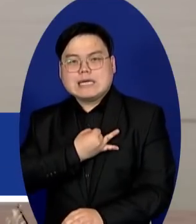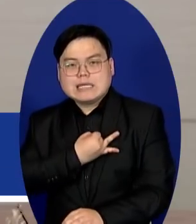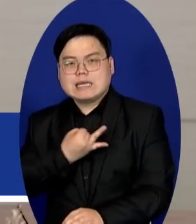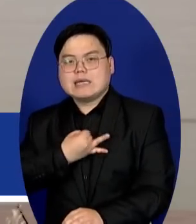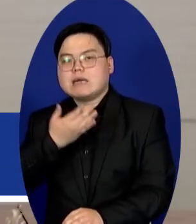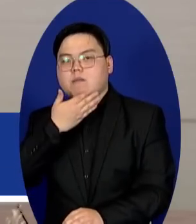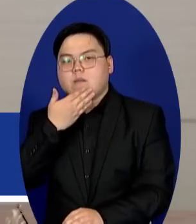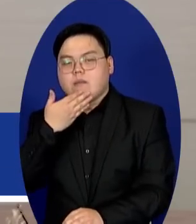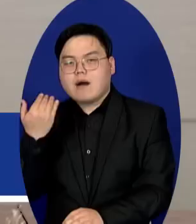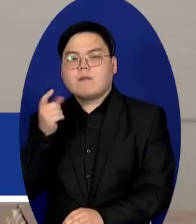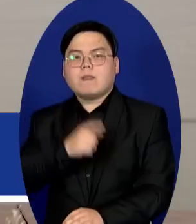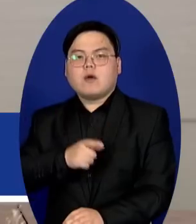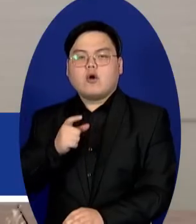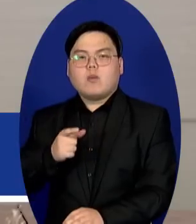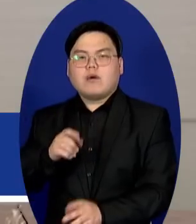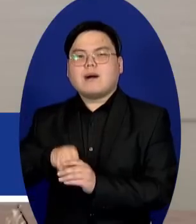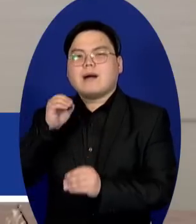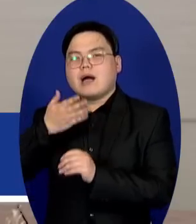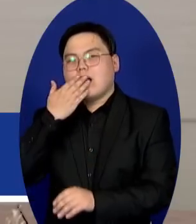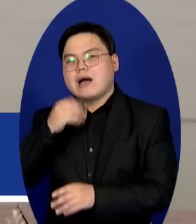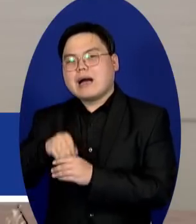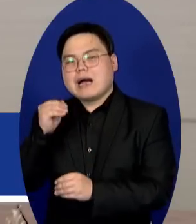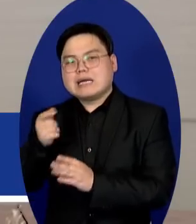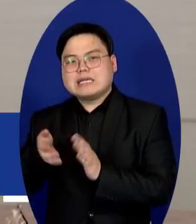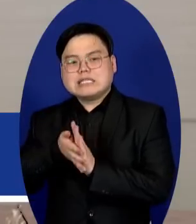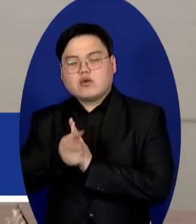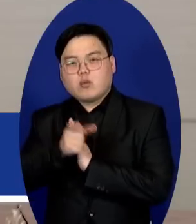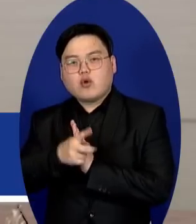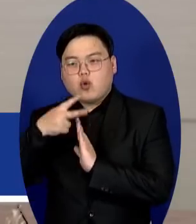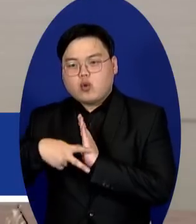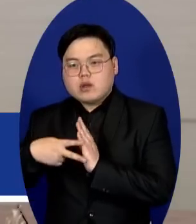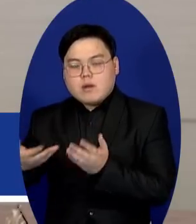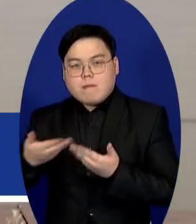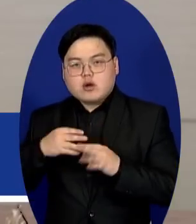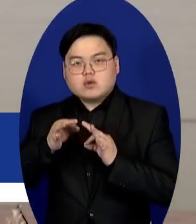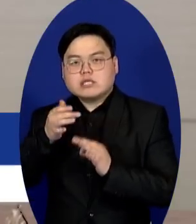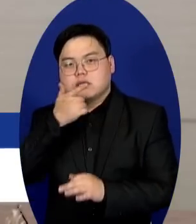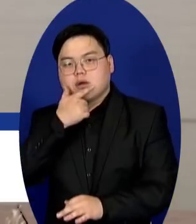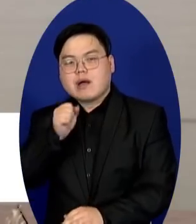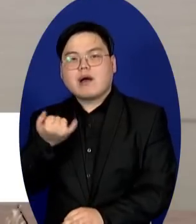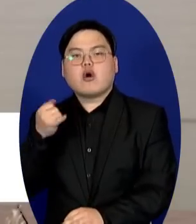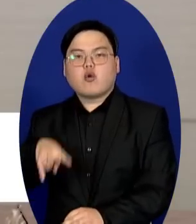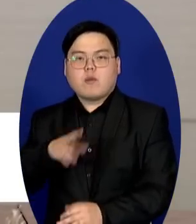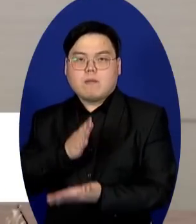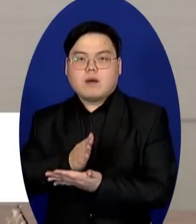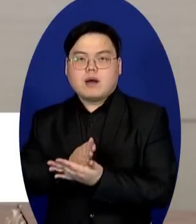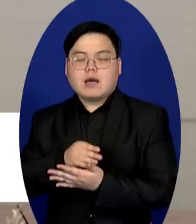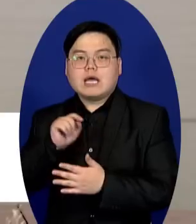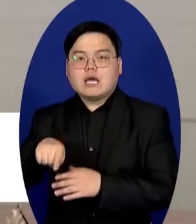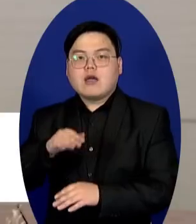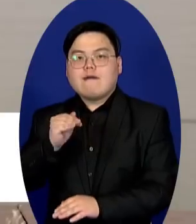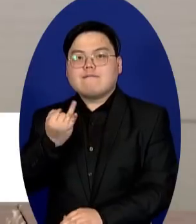За хүмүүс дайжих, чадвартай хүмүүс үнэлэгдэхгүй байх юм аюулод байдаг. За энэ ч утгаараа